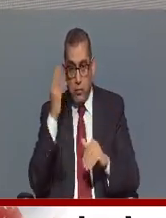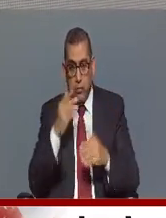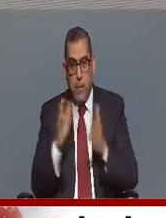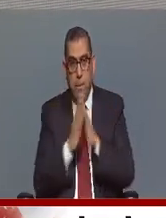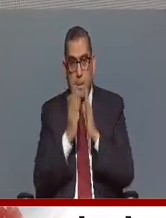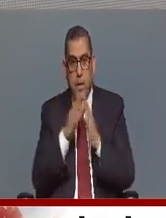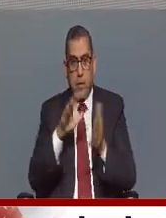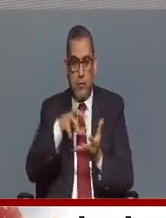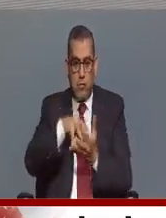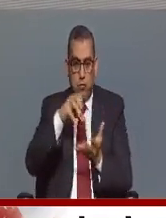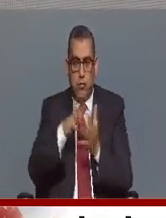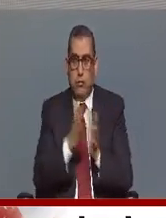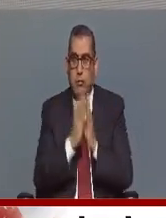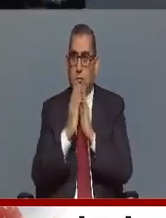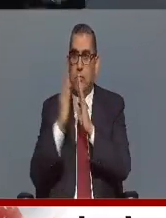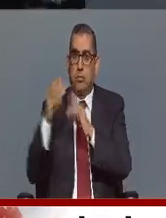العامة.